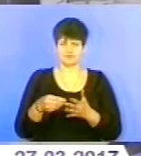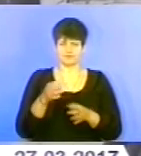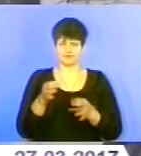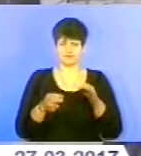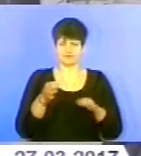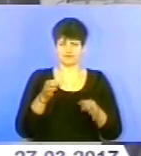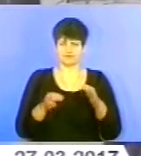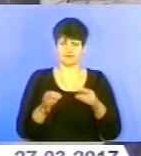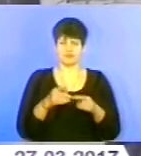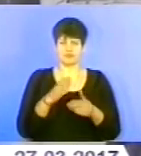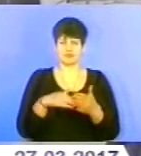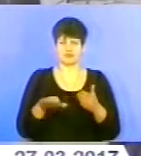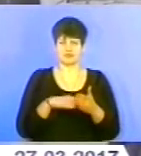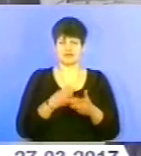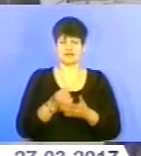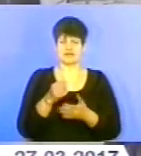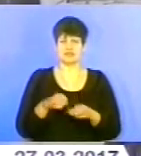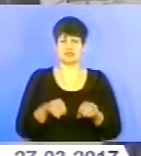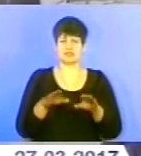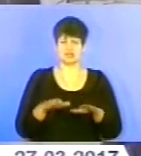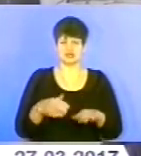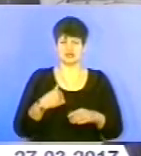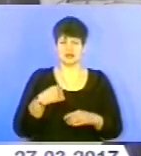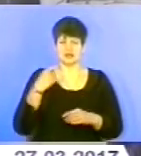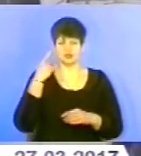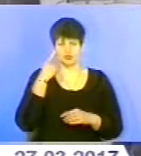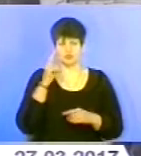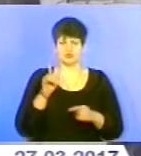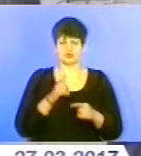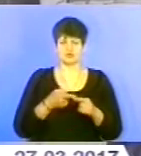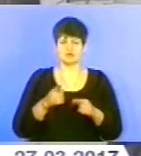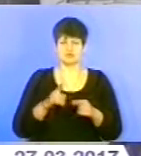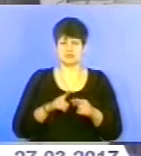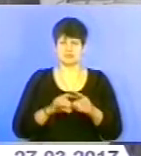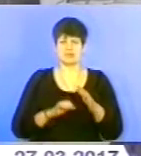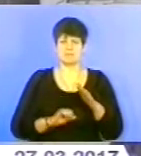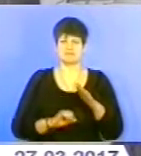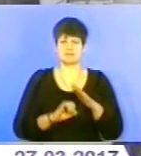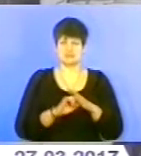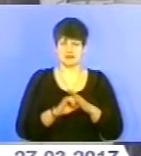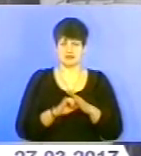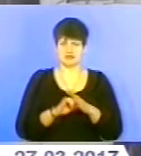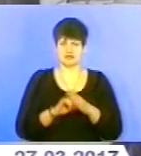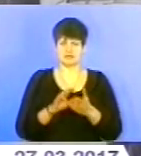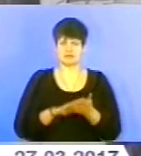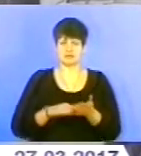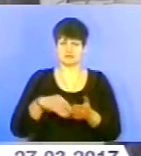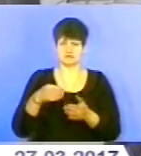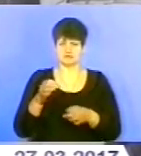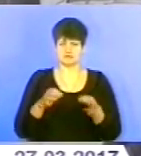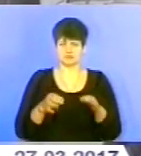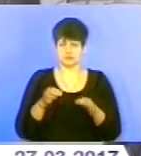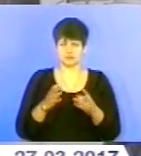рішень. І я думаю, що позов цей, переконана, що позов підставний. І ми його